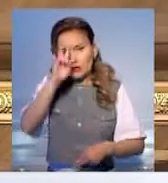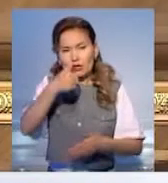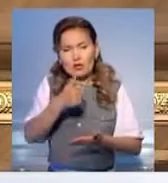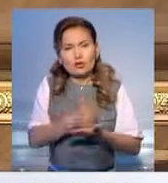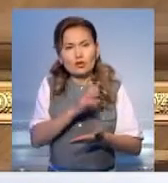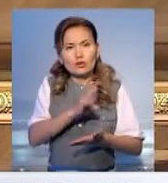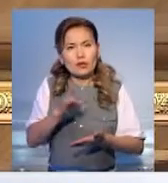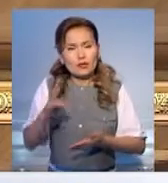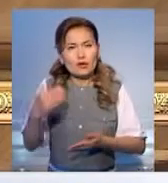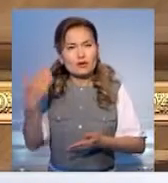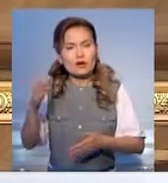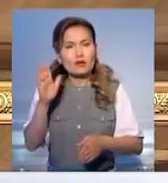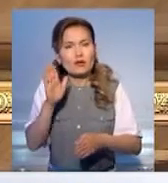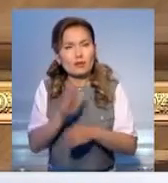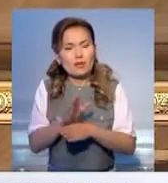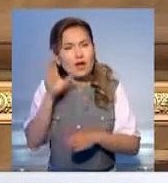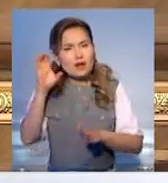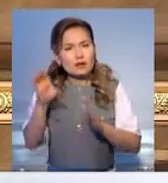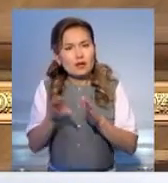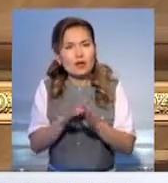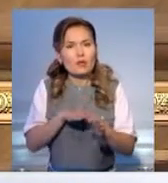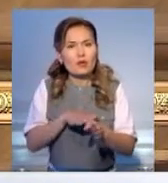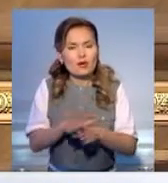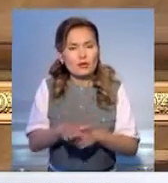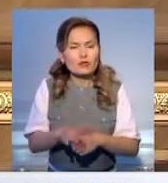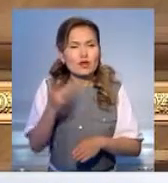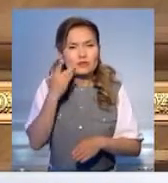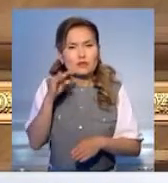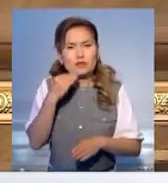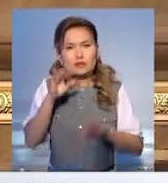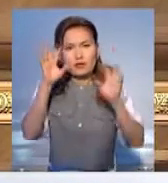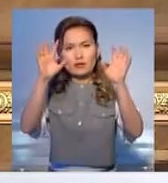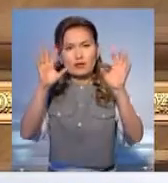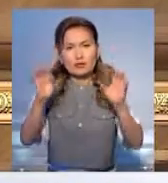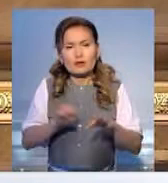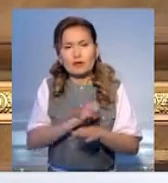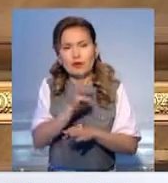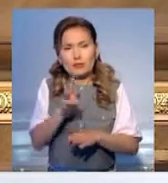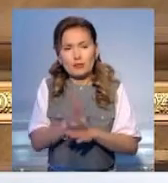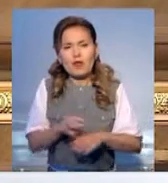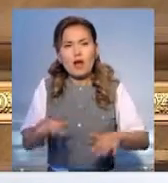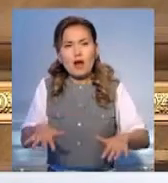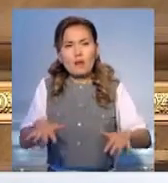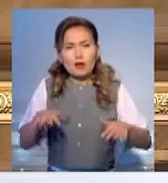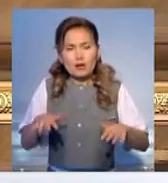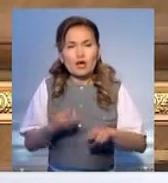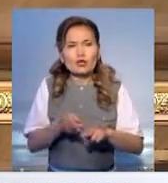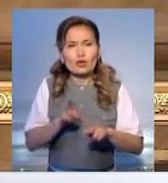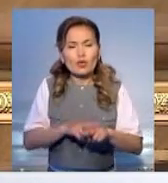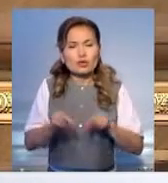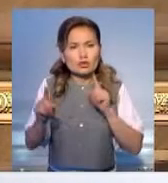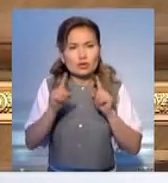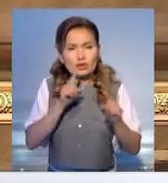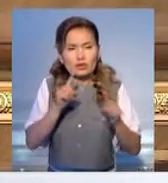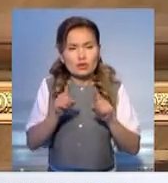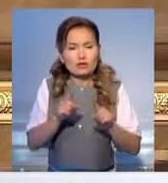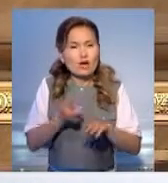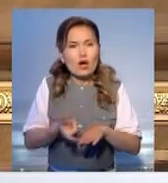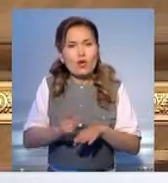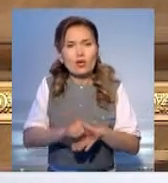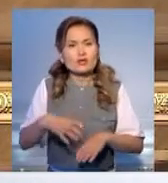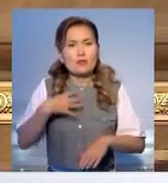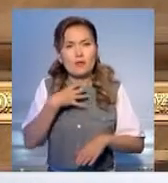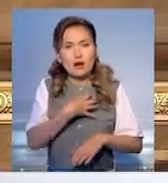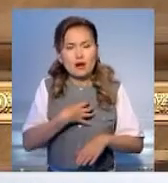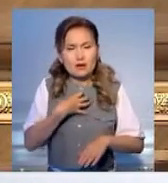да тапсырмаларын жоғары деңгейде сапалы заңдармен қамтамасыз ету парламенттің осы сессиядағы ең